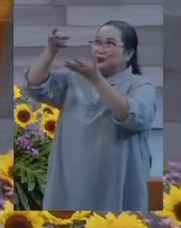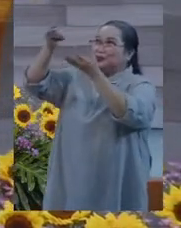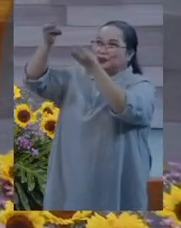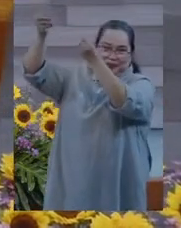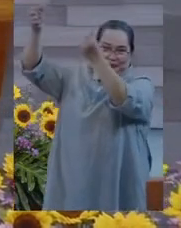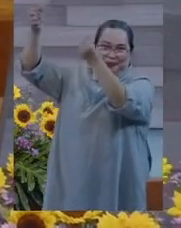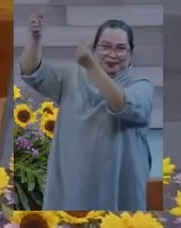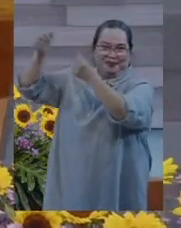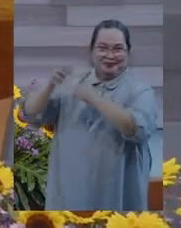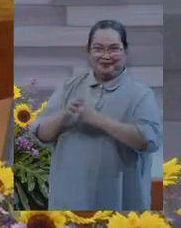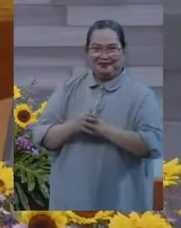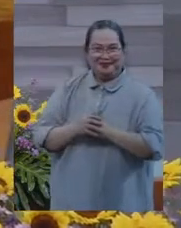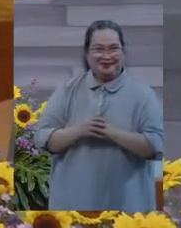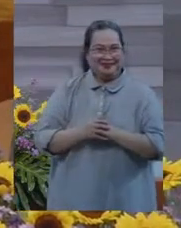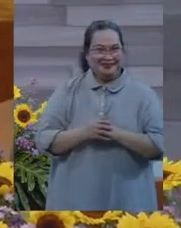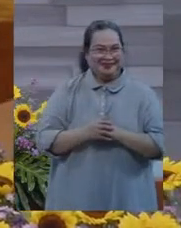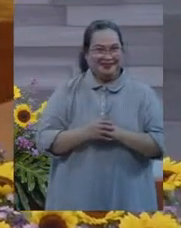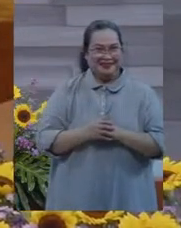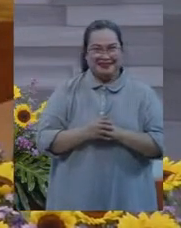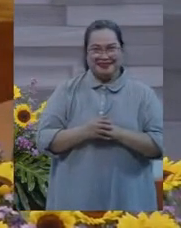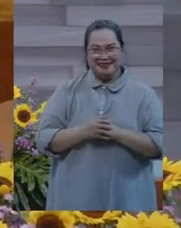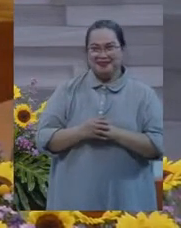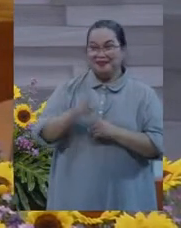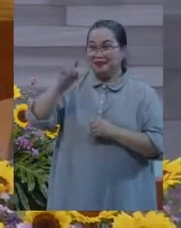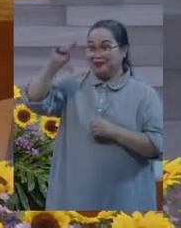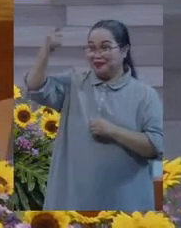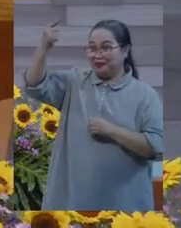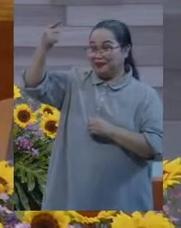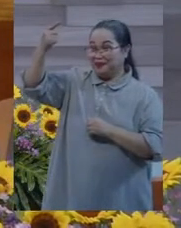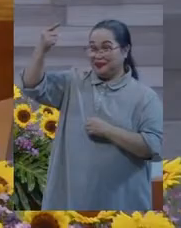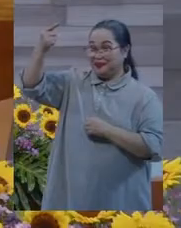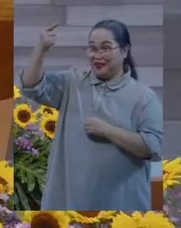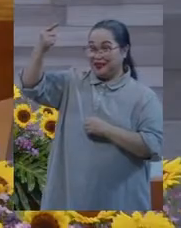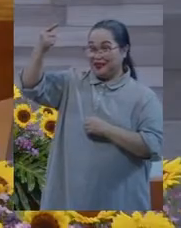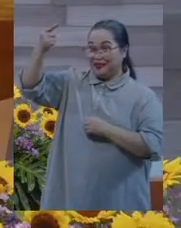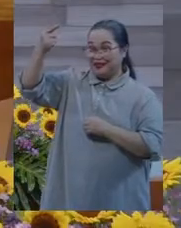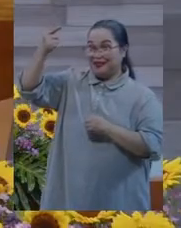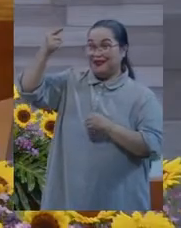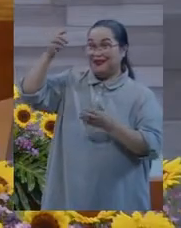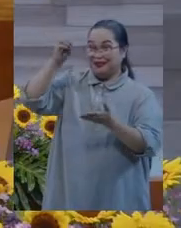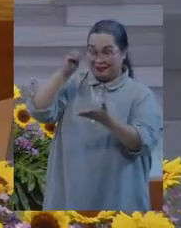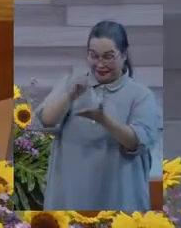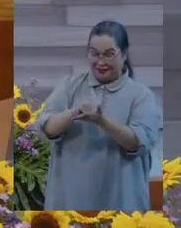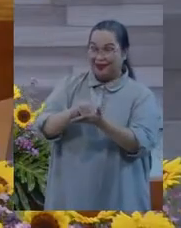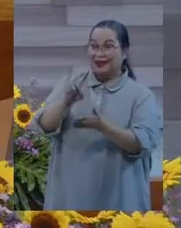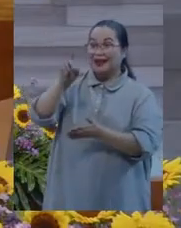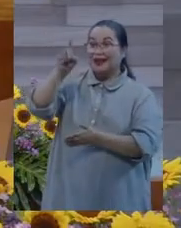langit. Ito ang unang record ng isang tao na hindi namatay